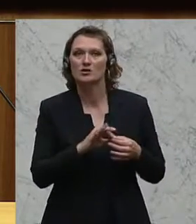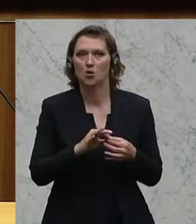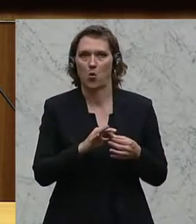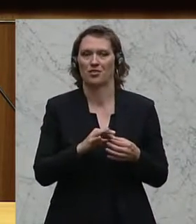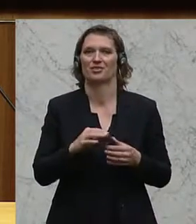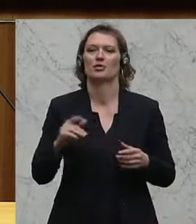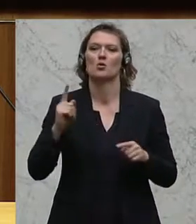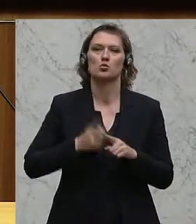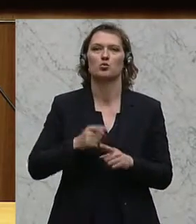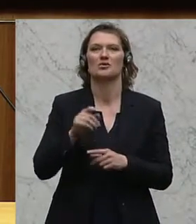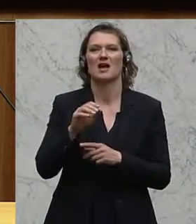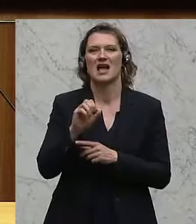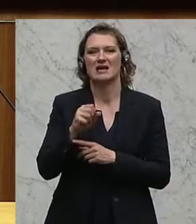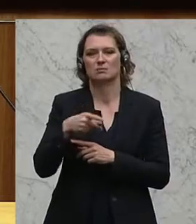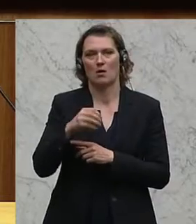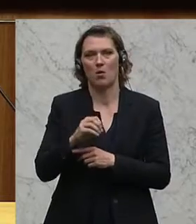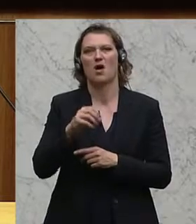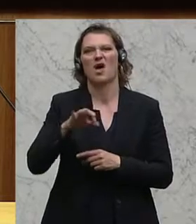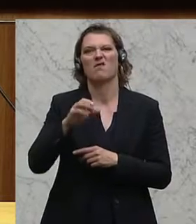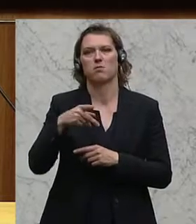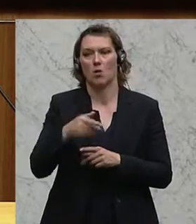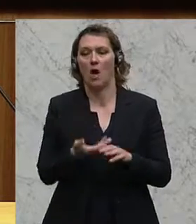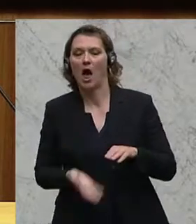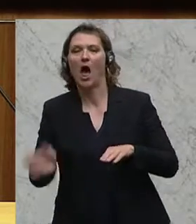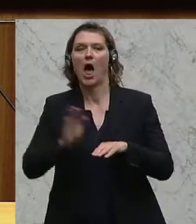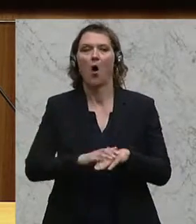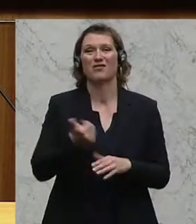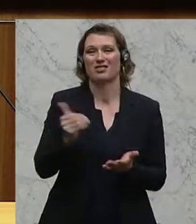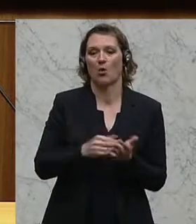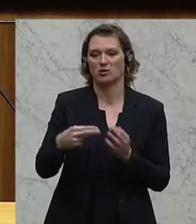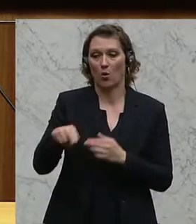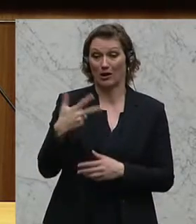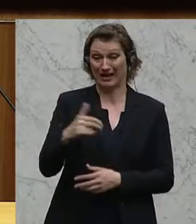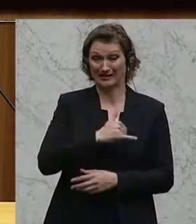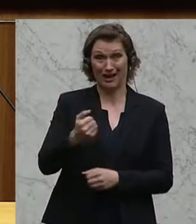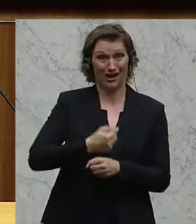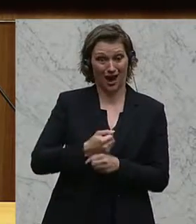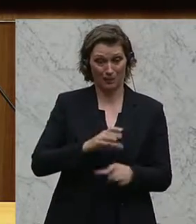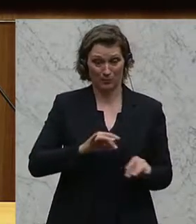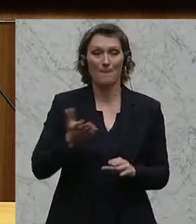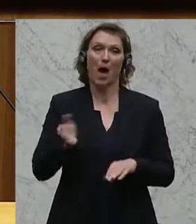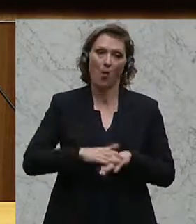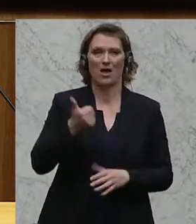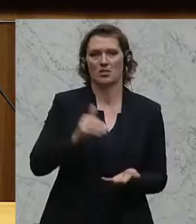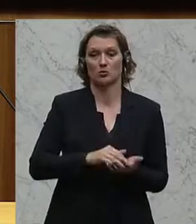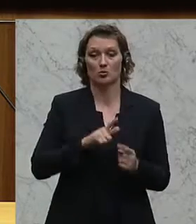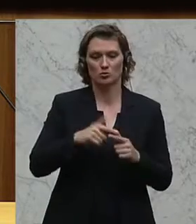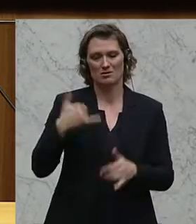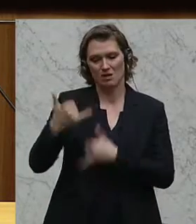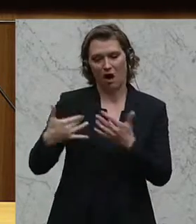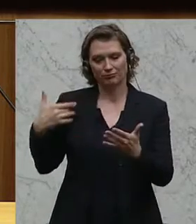gemeinsam wir haben die Ausgleichszulage erhöht auf 1000 € für Menschen die 30 Jahre in Beschäftigung sind und wir haben es geschafft die Anrechnung der